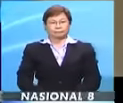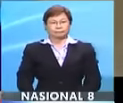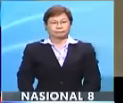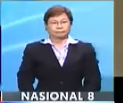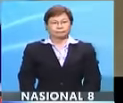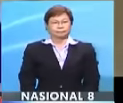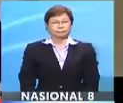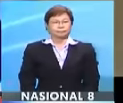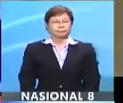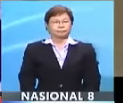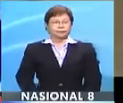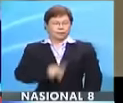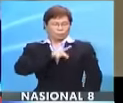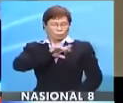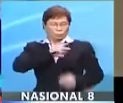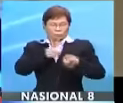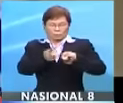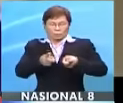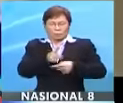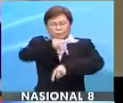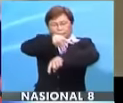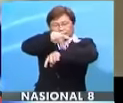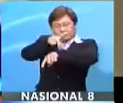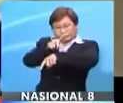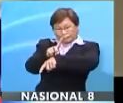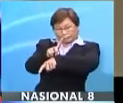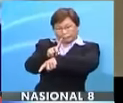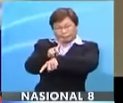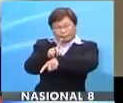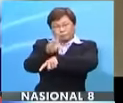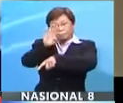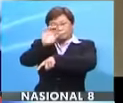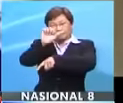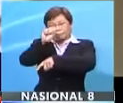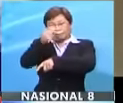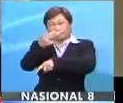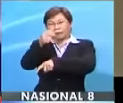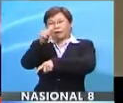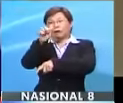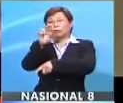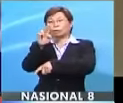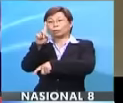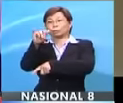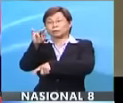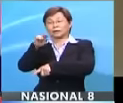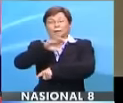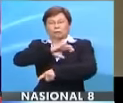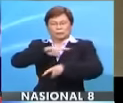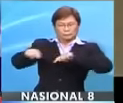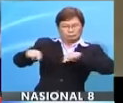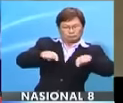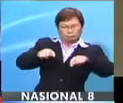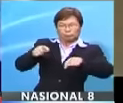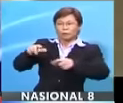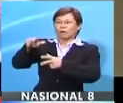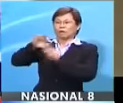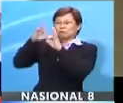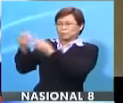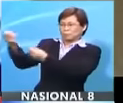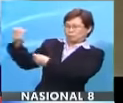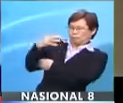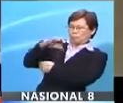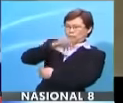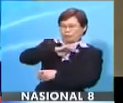semalam ketua polis da port dickon superintenden Baharuddin Mustafa berkata polis bertindak atas maklumat ahli keluarga